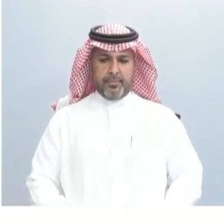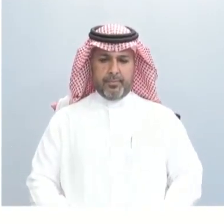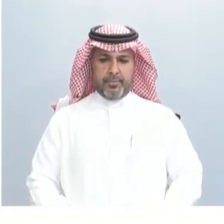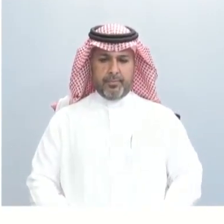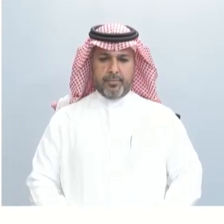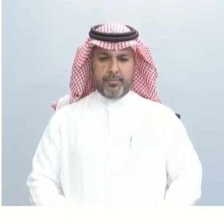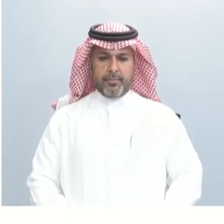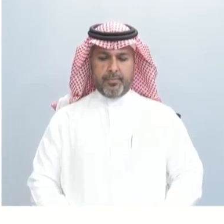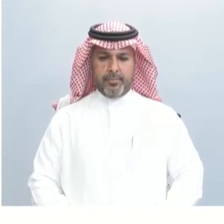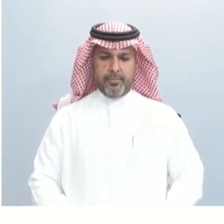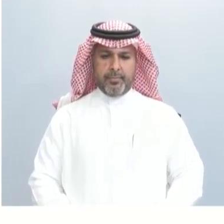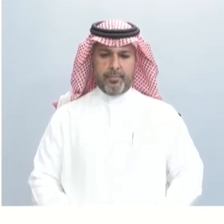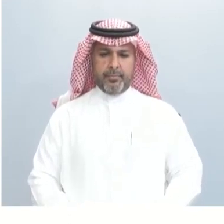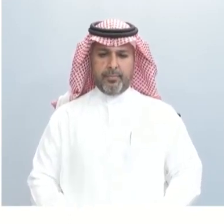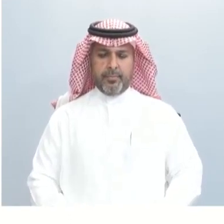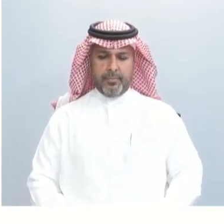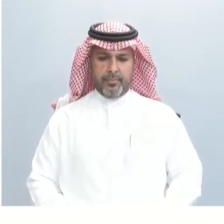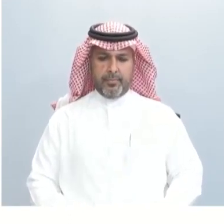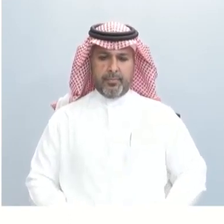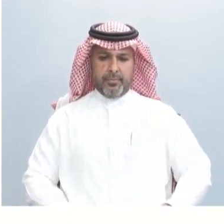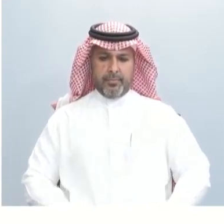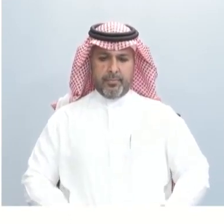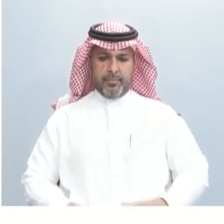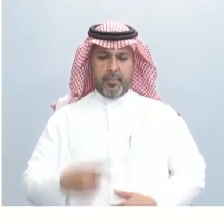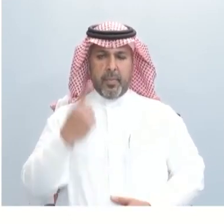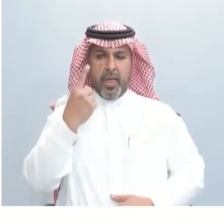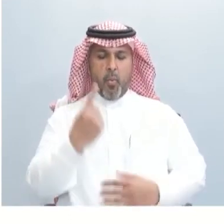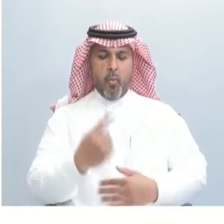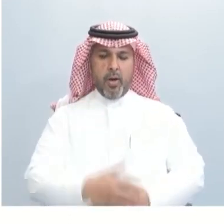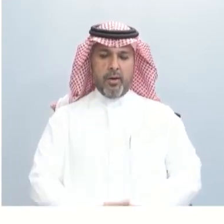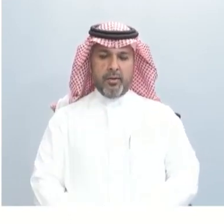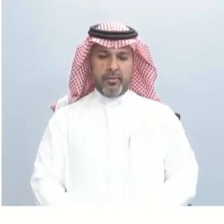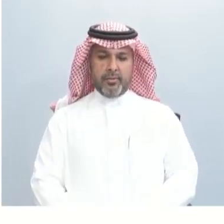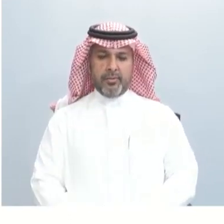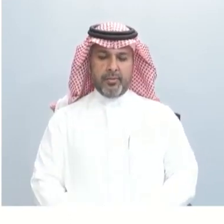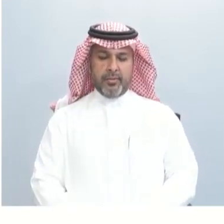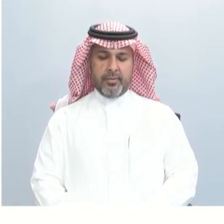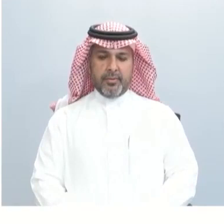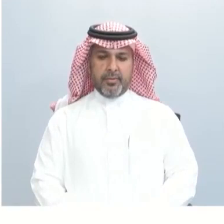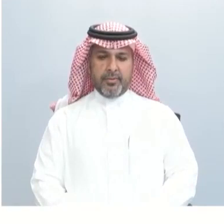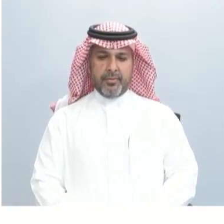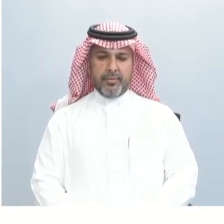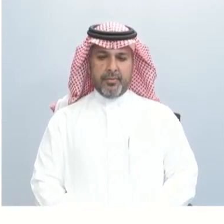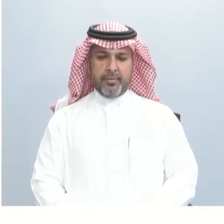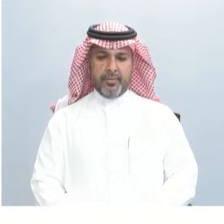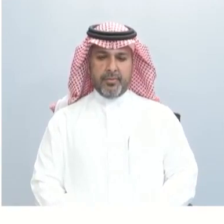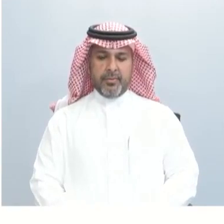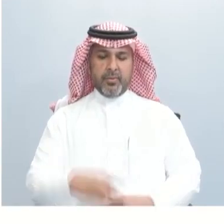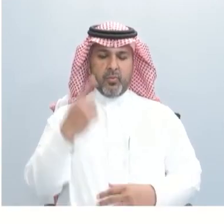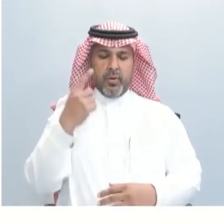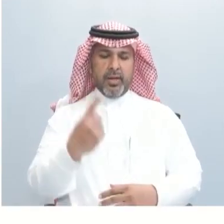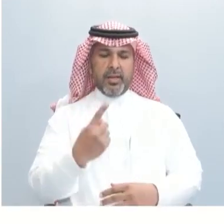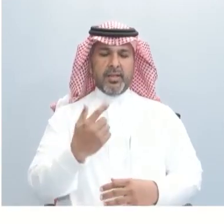لاختيار صفر من الجوائز طريقه واحده الطرائق الممكنه لاختيار جائزه واحده ست